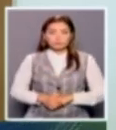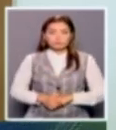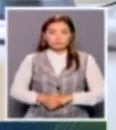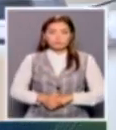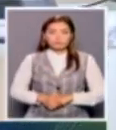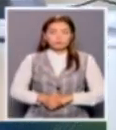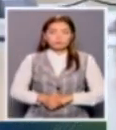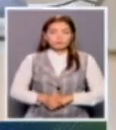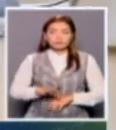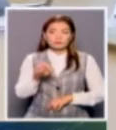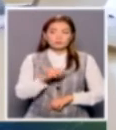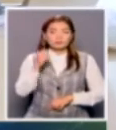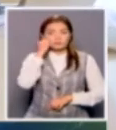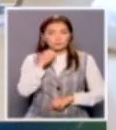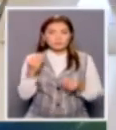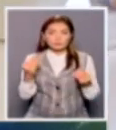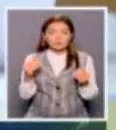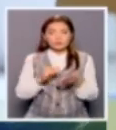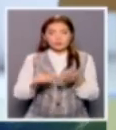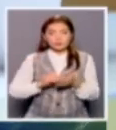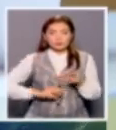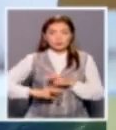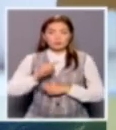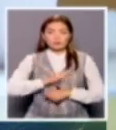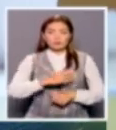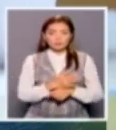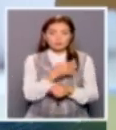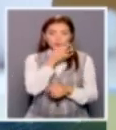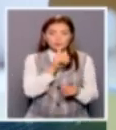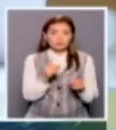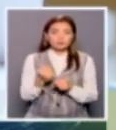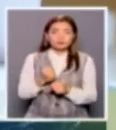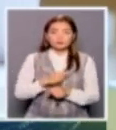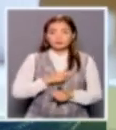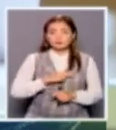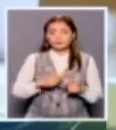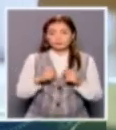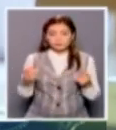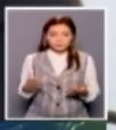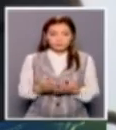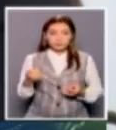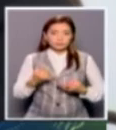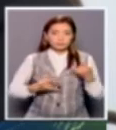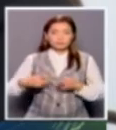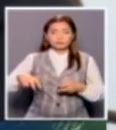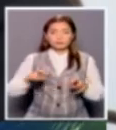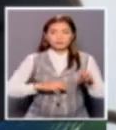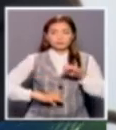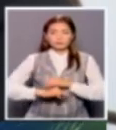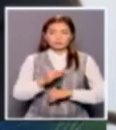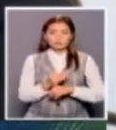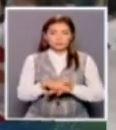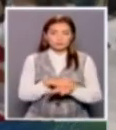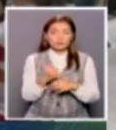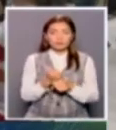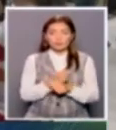болатын. Атыраудың ардаулы әрдайым шығармашылық ізденісте. Қандай да бір туынды дүниеге келсе, төл арнамыздың төрінде талқыланып, ел